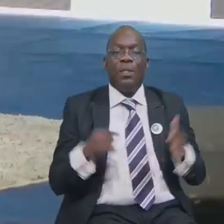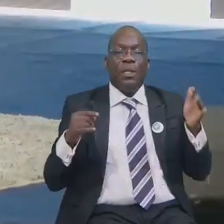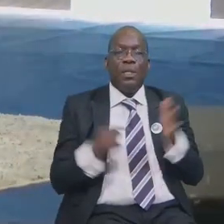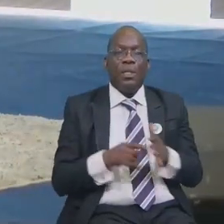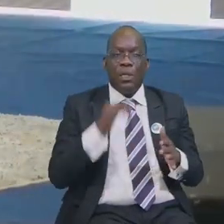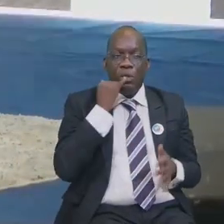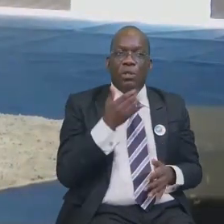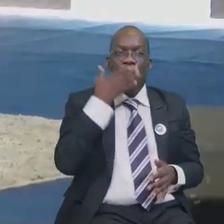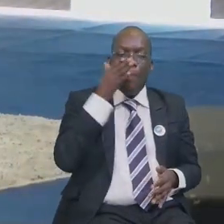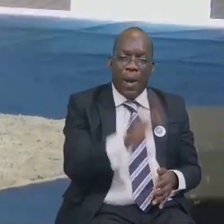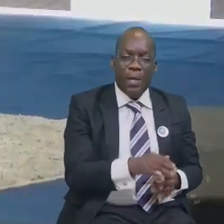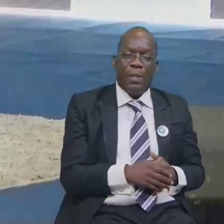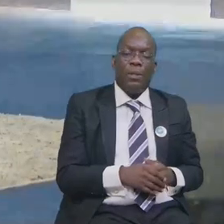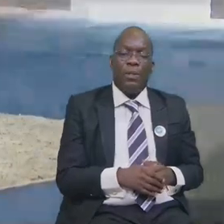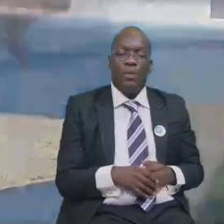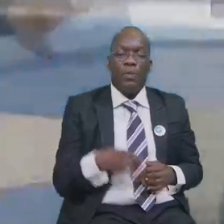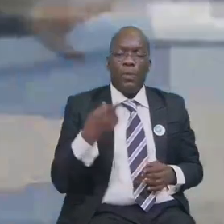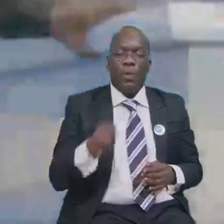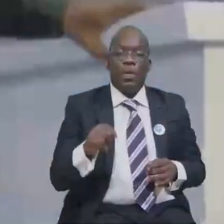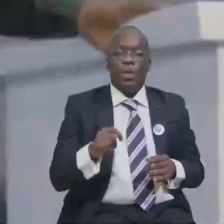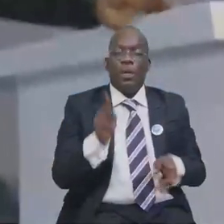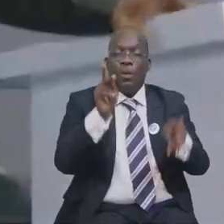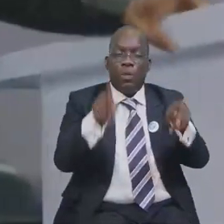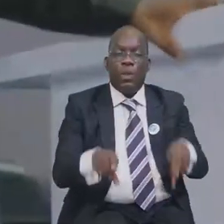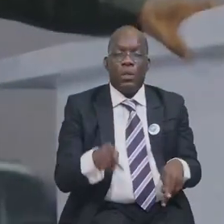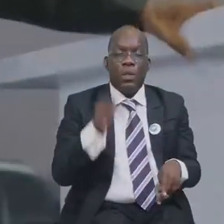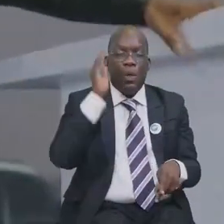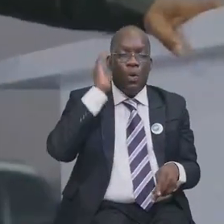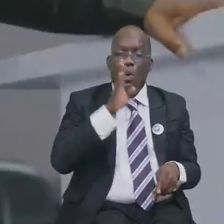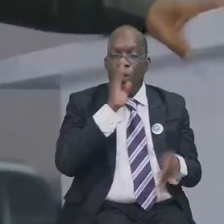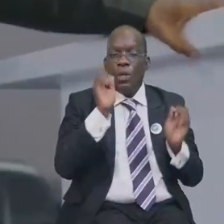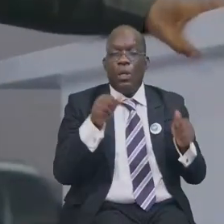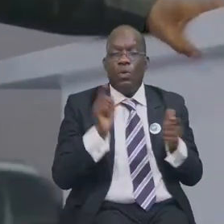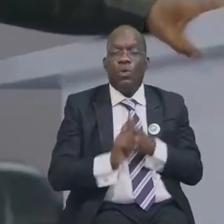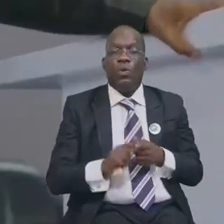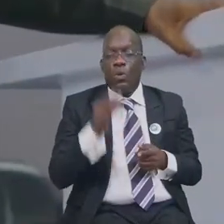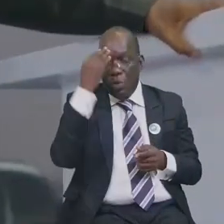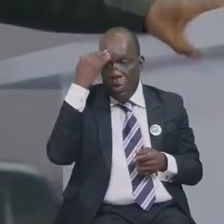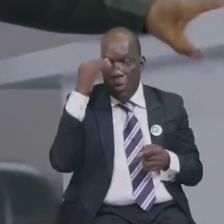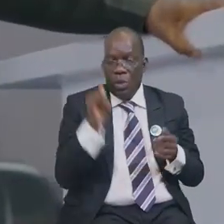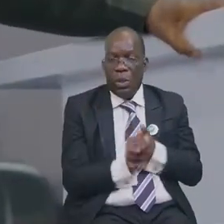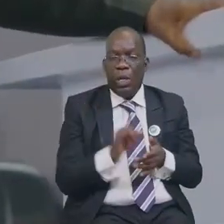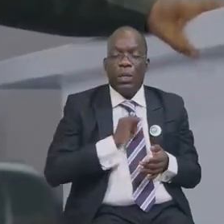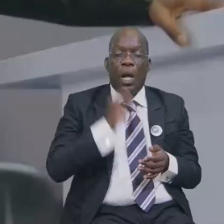mauvais. Et la personne saura que je ne permettrai plus à ce